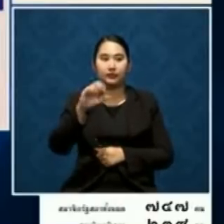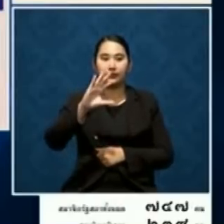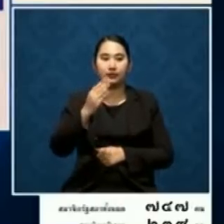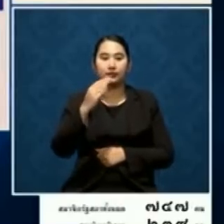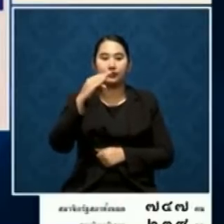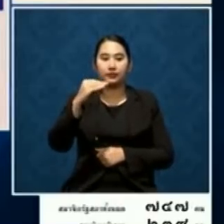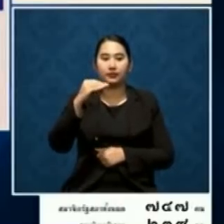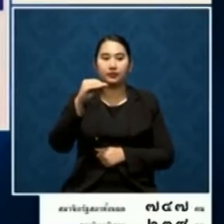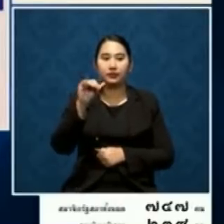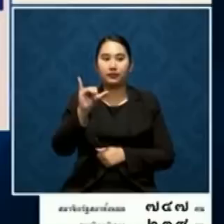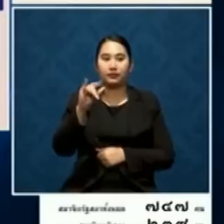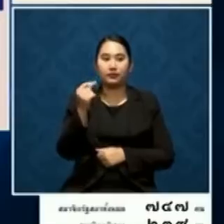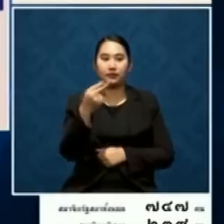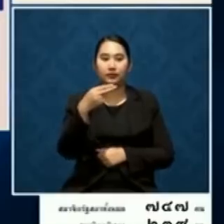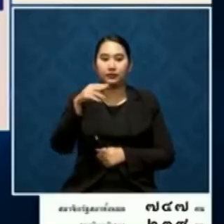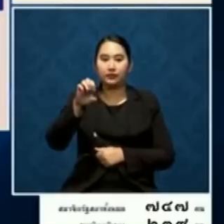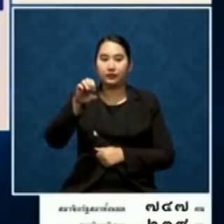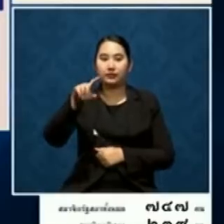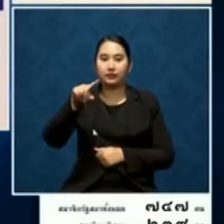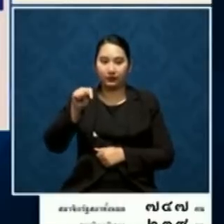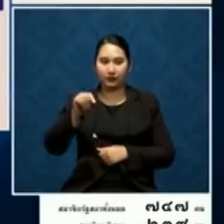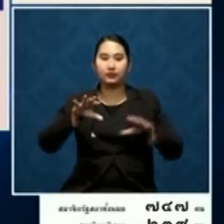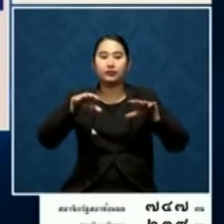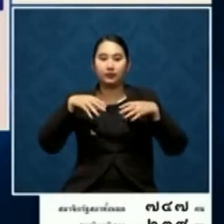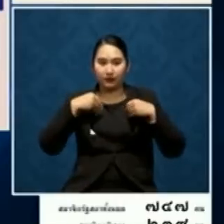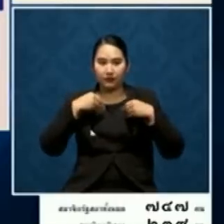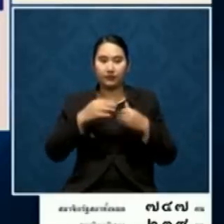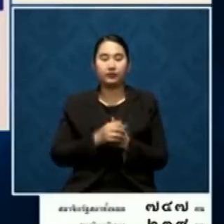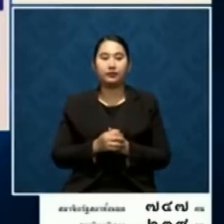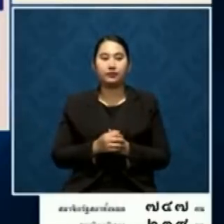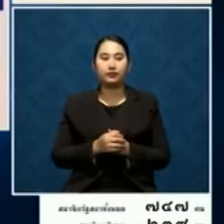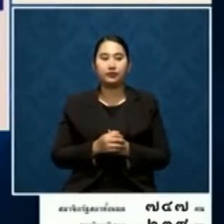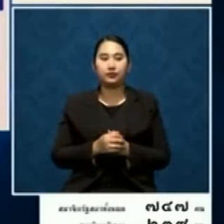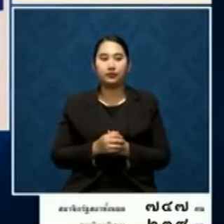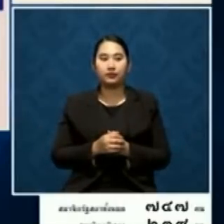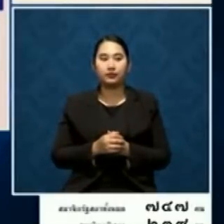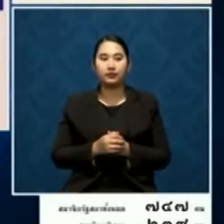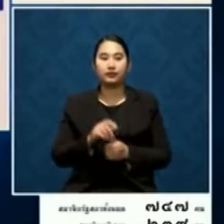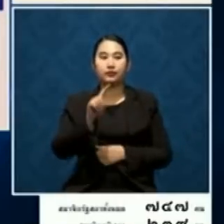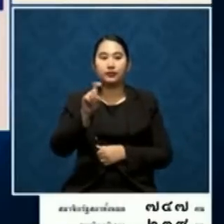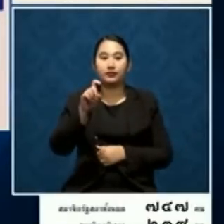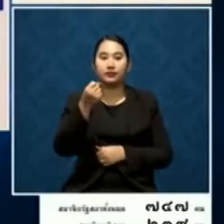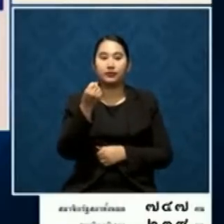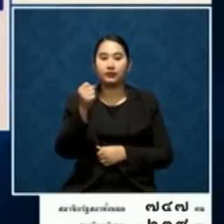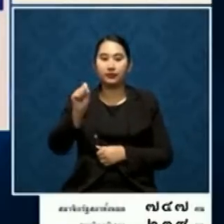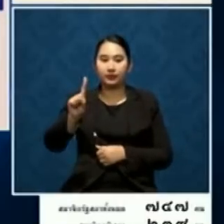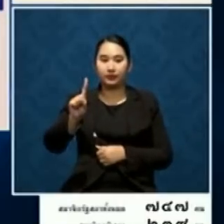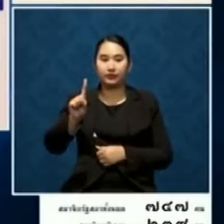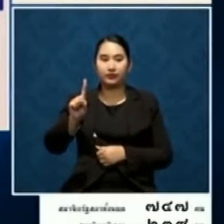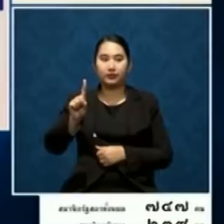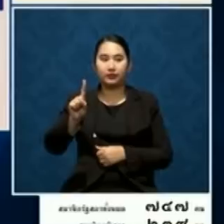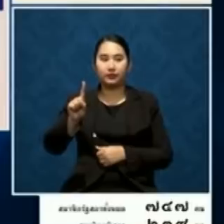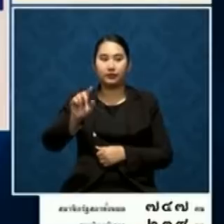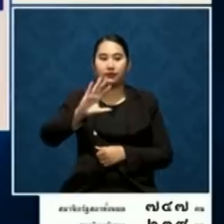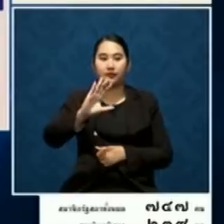ตอนนี้สวไป22แล้วนะคะอาจารย์ก็ถือว่าเร็วนะคะ จริงๆแล้วสว.กิติศักดิ์ที่ท่านไม่เข้าเพราะอาจ